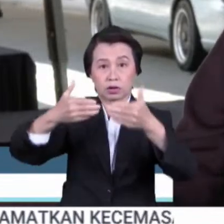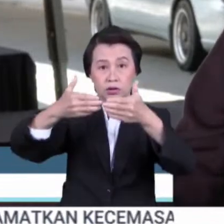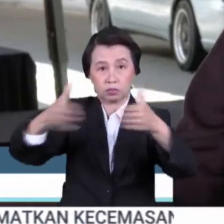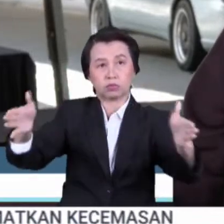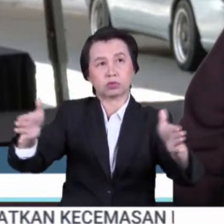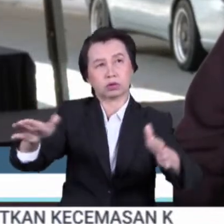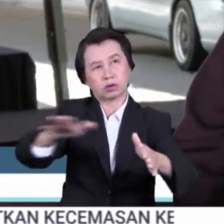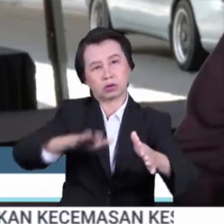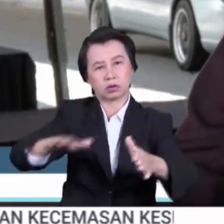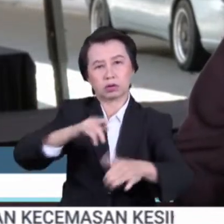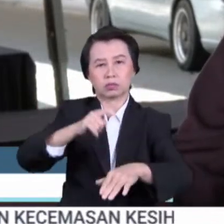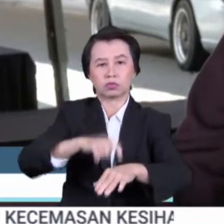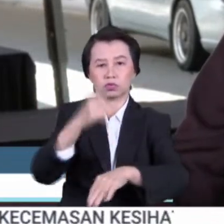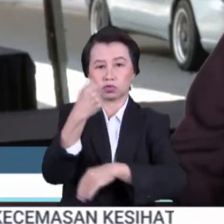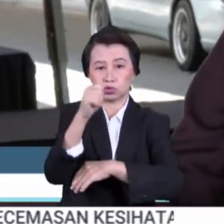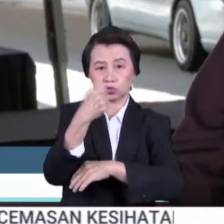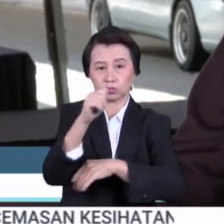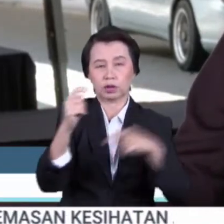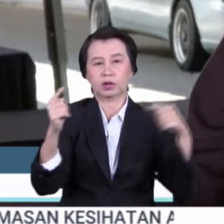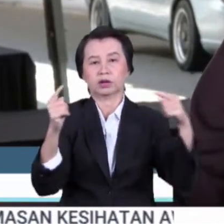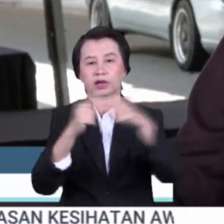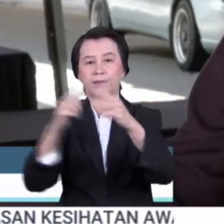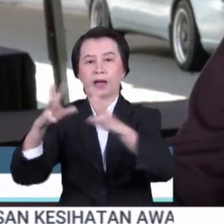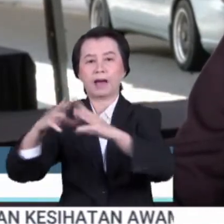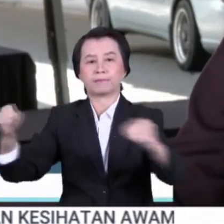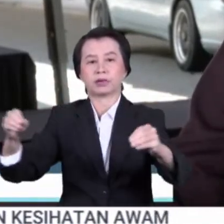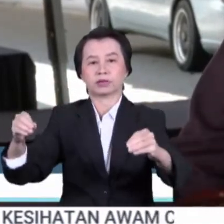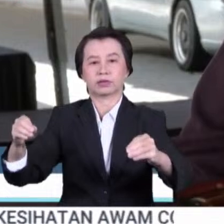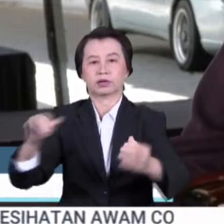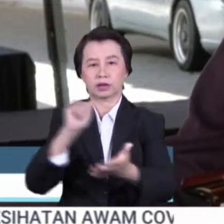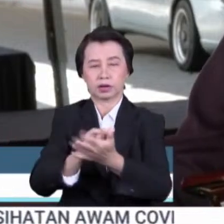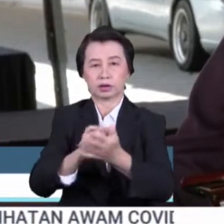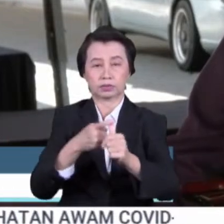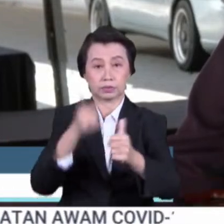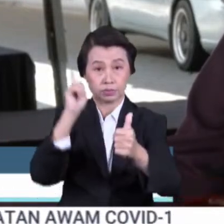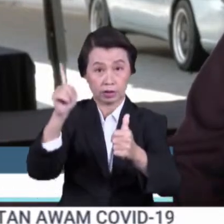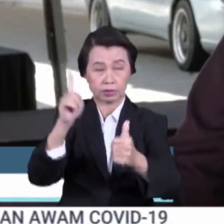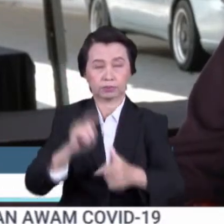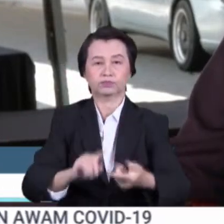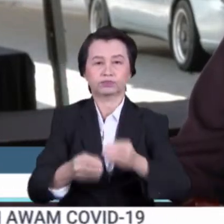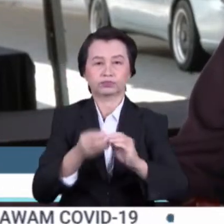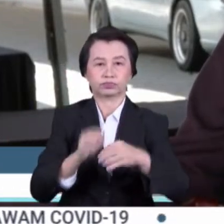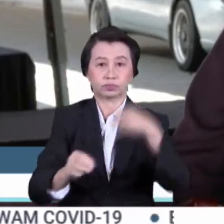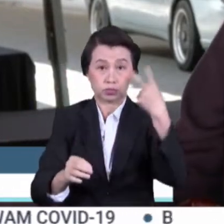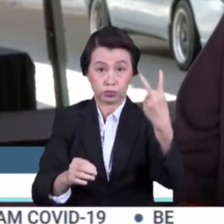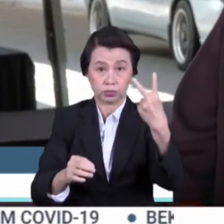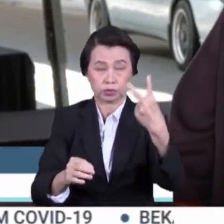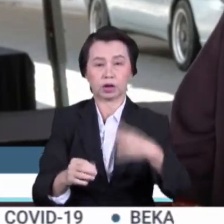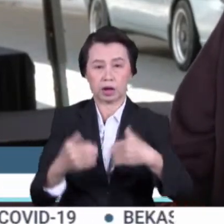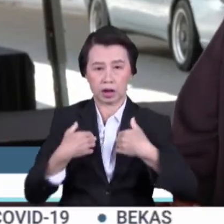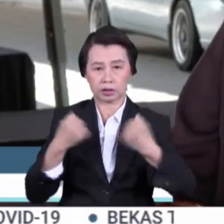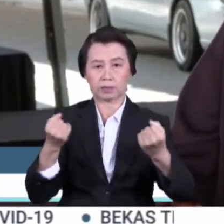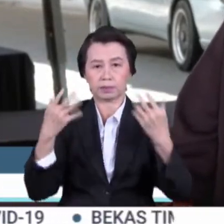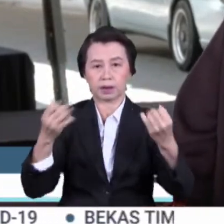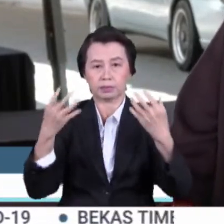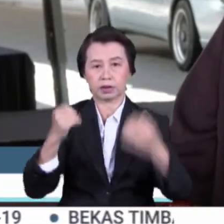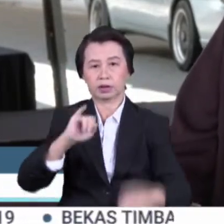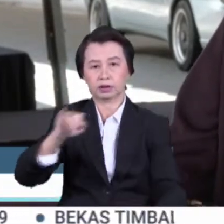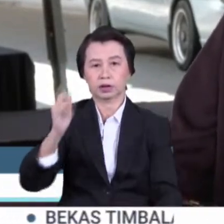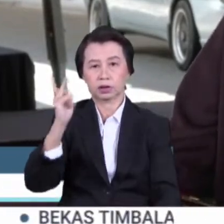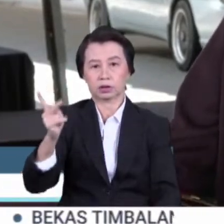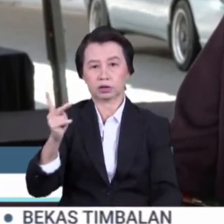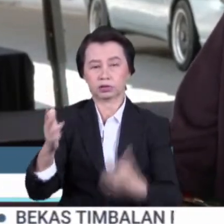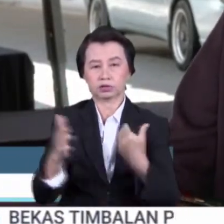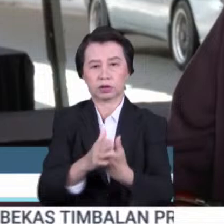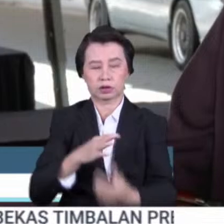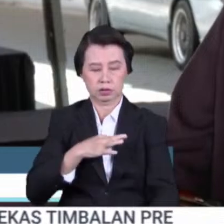lebih kurang hampir pukul 10 sehinggalah habis. Itu yang pertama. Dan yang kedua, kita telah menugaskan ramai jawatankuasa sehingga